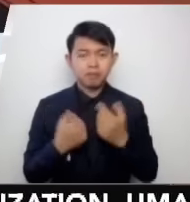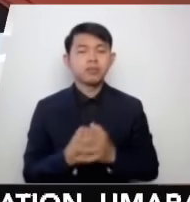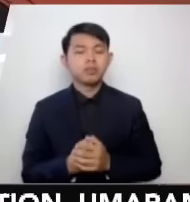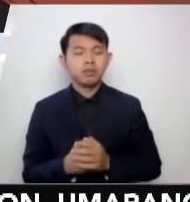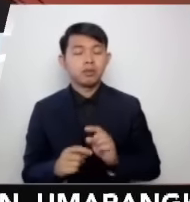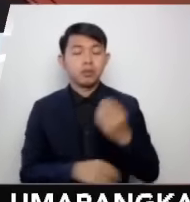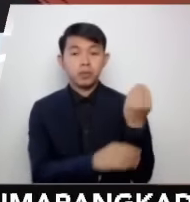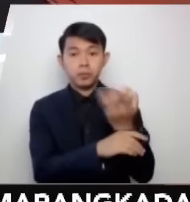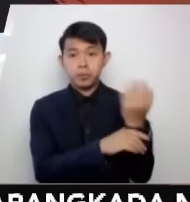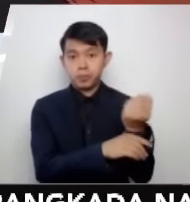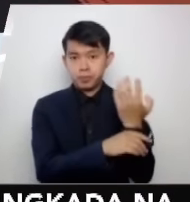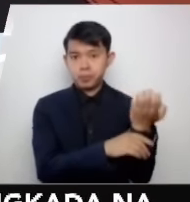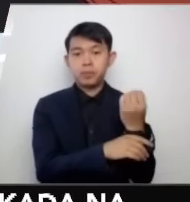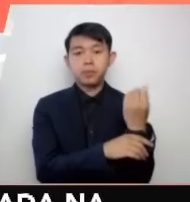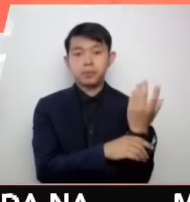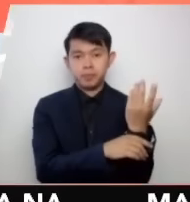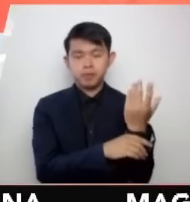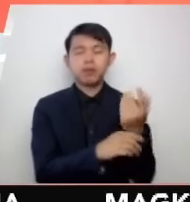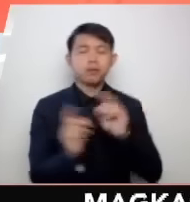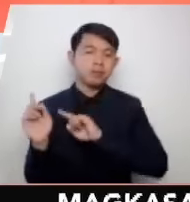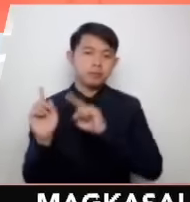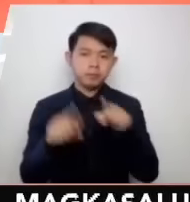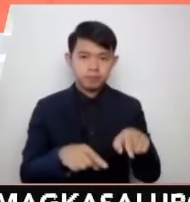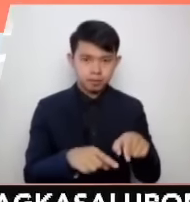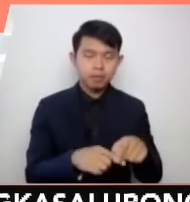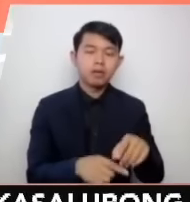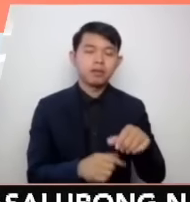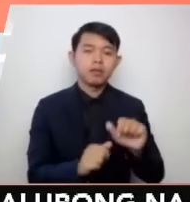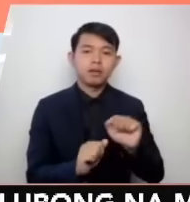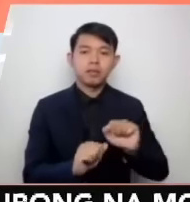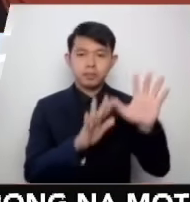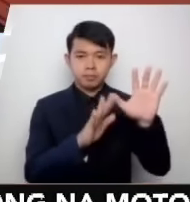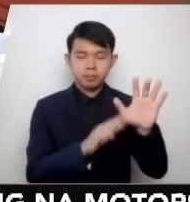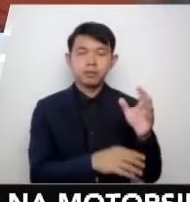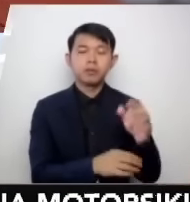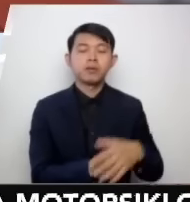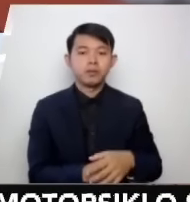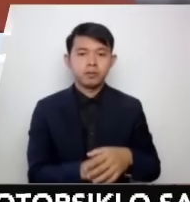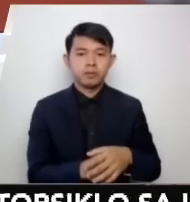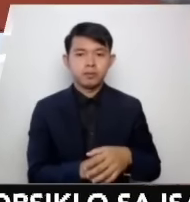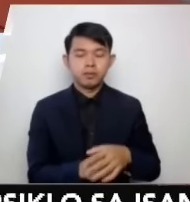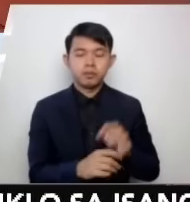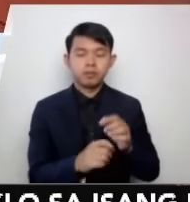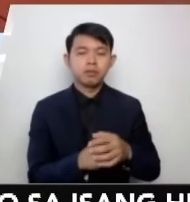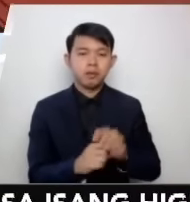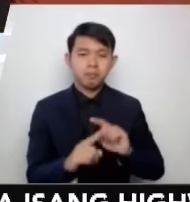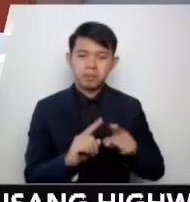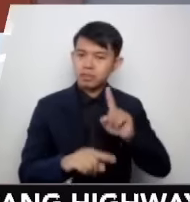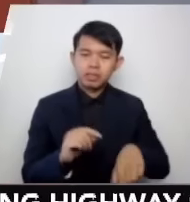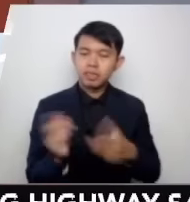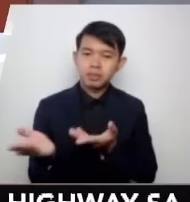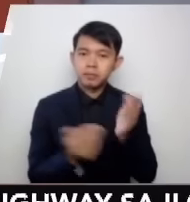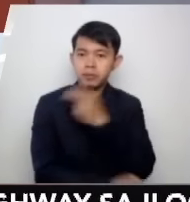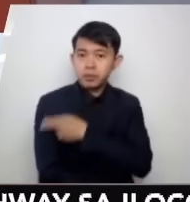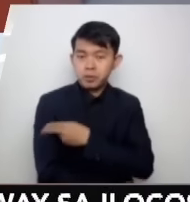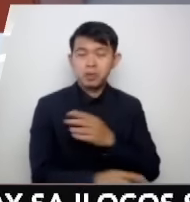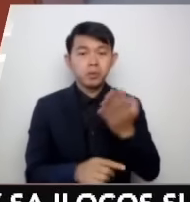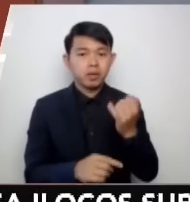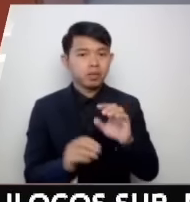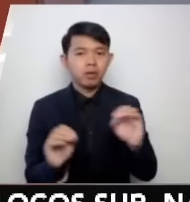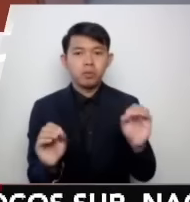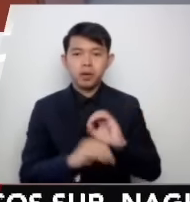Cruz Antipolo Fire and Rescue. Pero hindi raw nila nadala agad sa ospital si John Mark dahil wala silang stretcher. Galing po kami ma'am